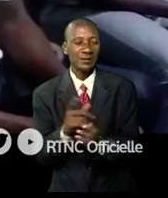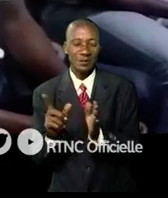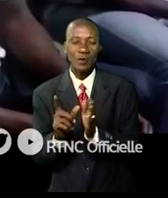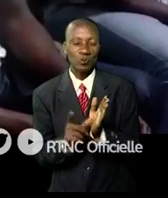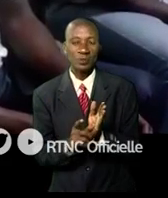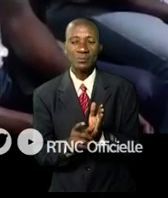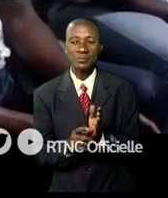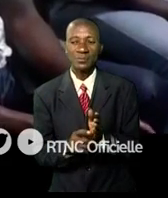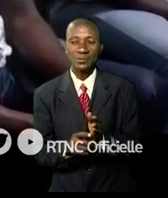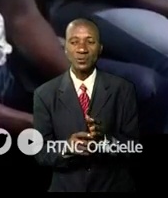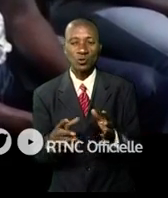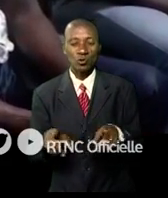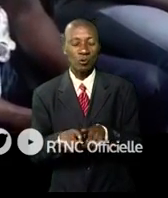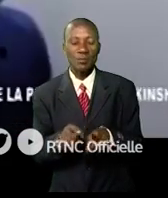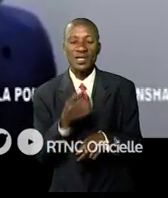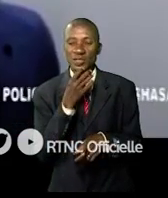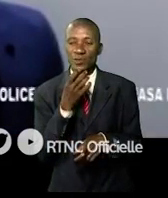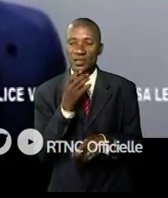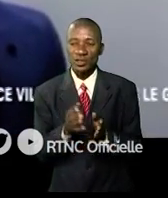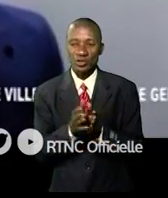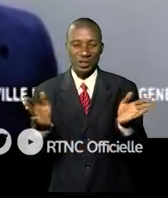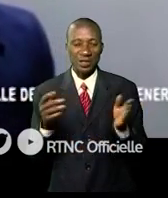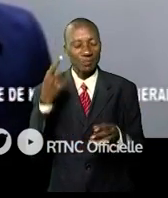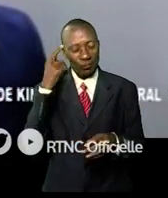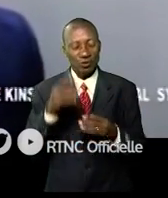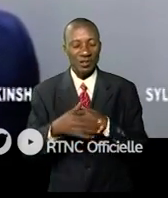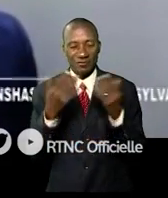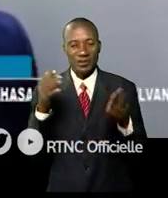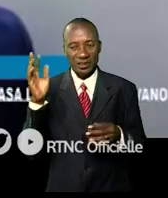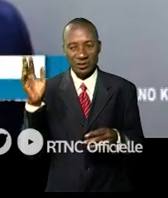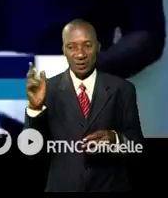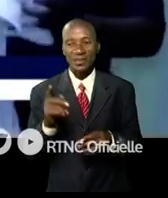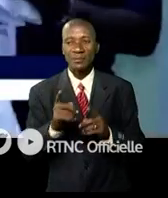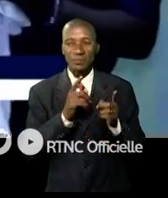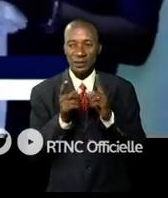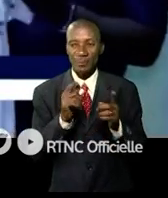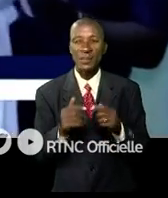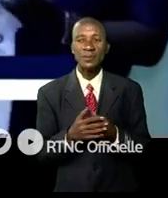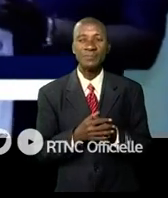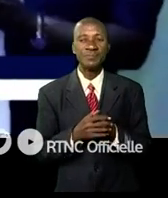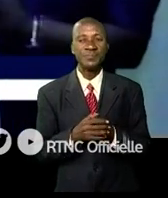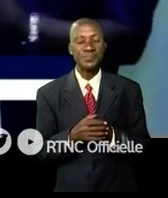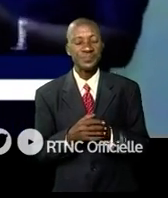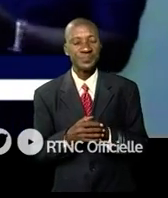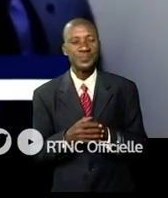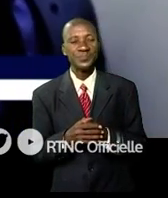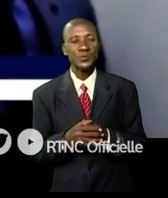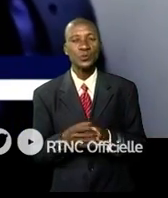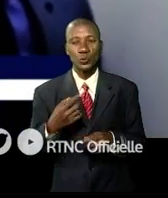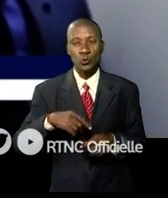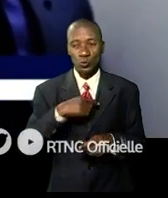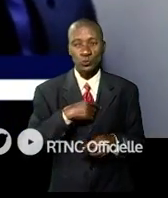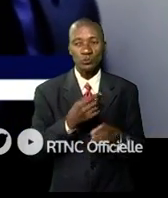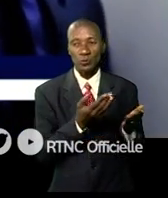de l'inspecteur provincial de la PNC Kinshasa. Notre entretien a tourné autour de plusieurs points. Il nous a donné beaucoup d'informations et